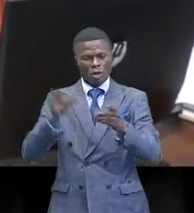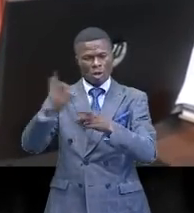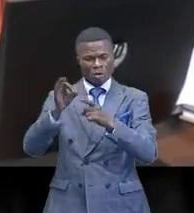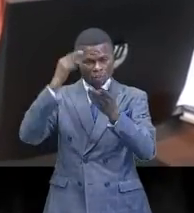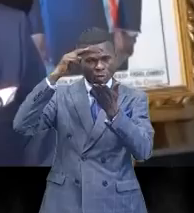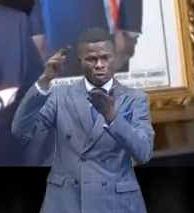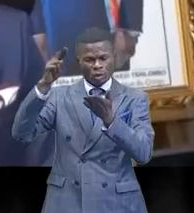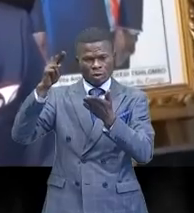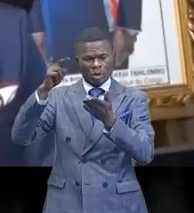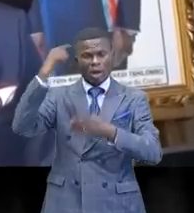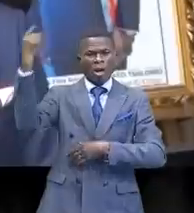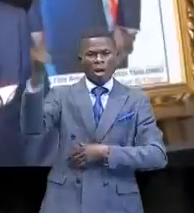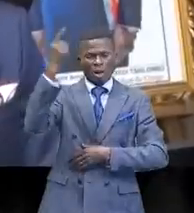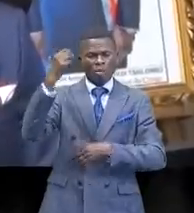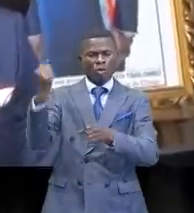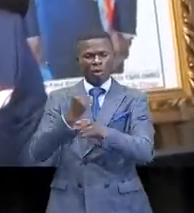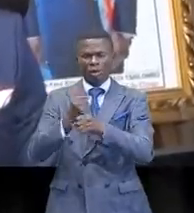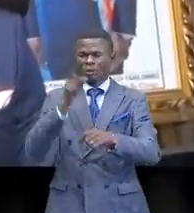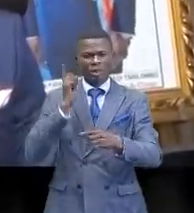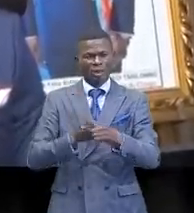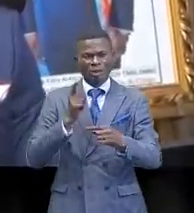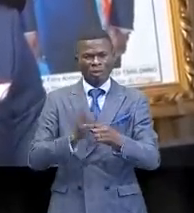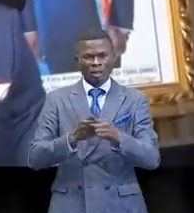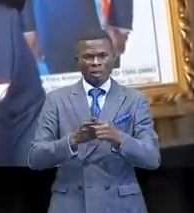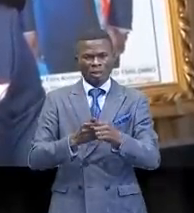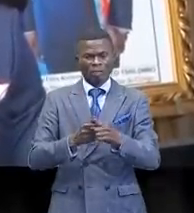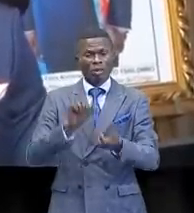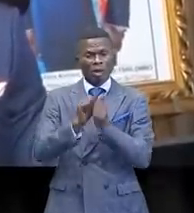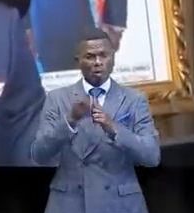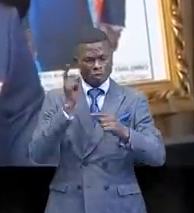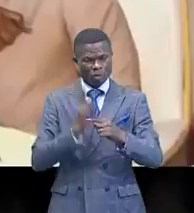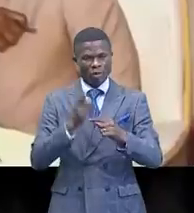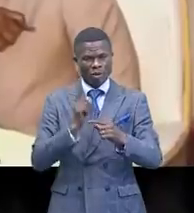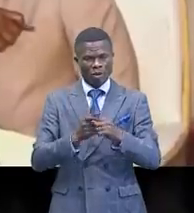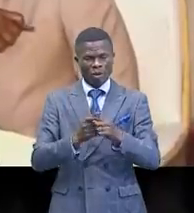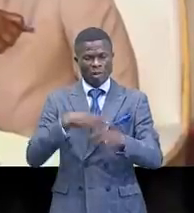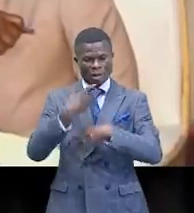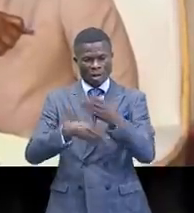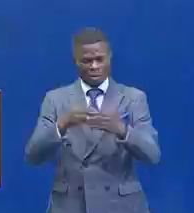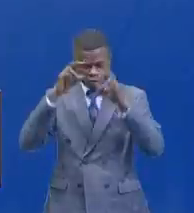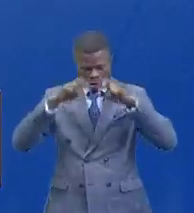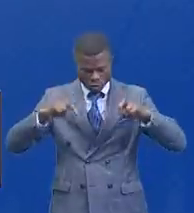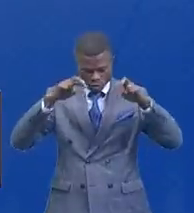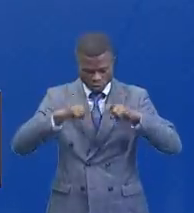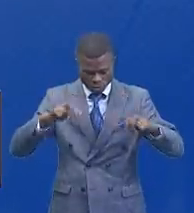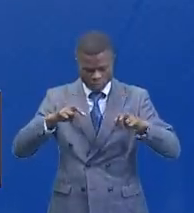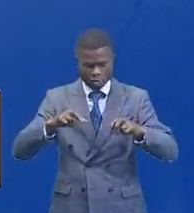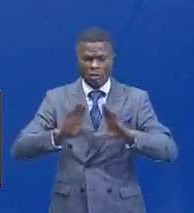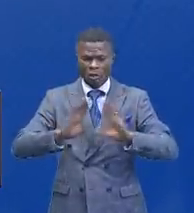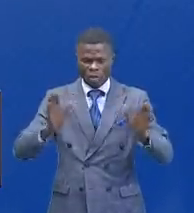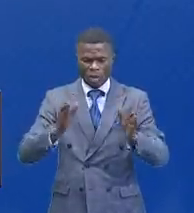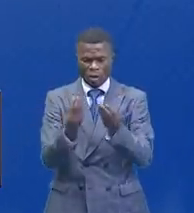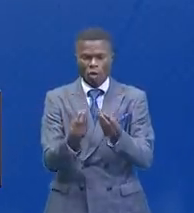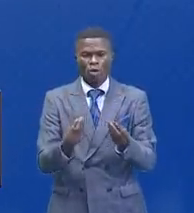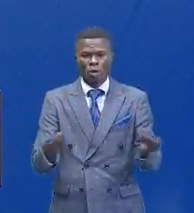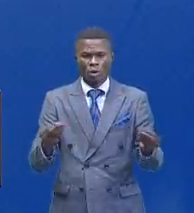universitaire et le monde de l'emploi et la difficulté d'entreprendre des recherches axées sur des